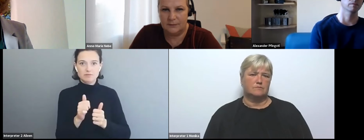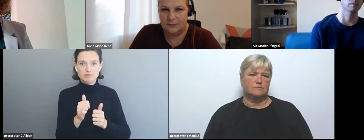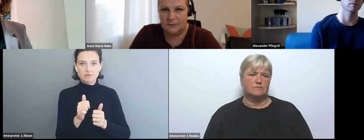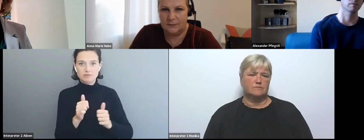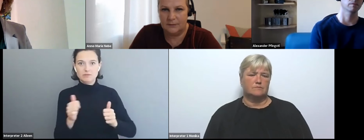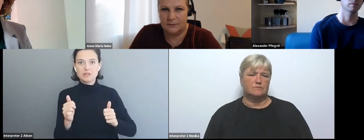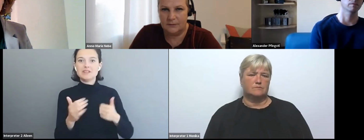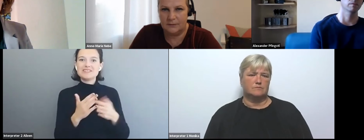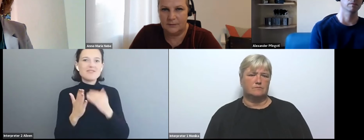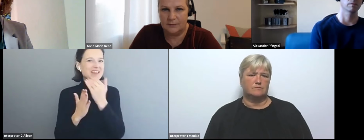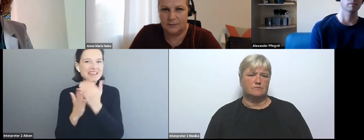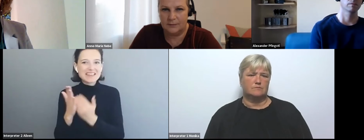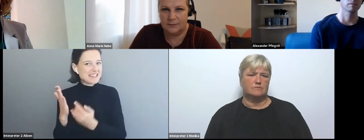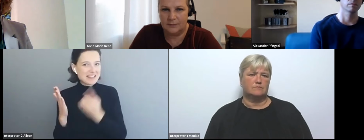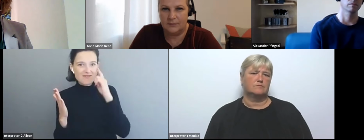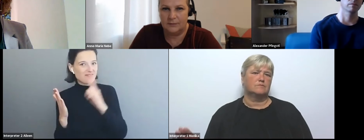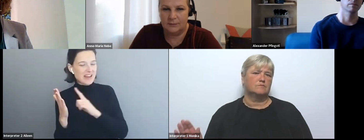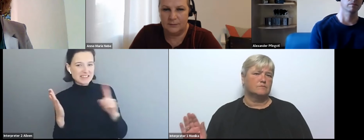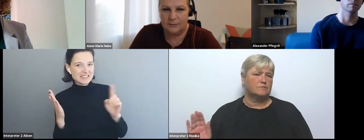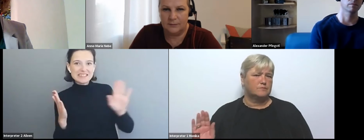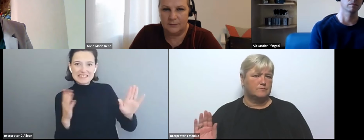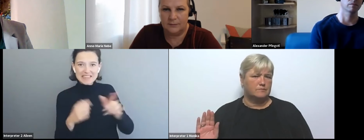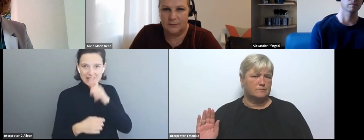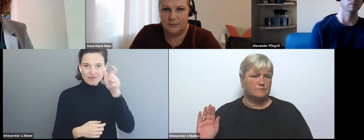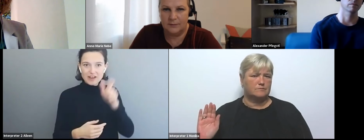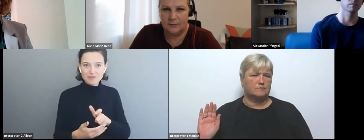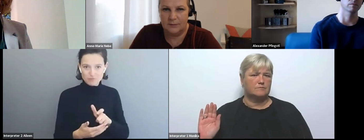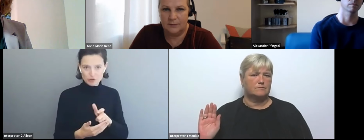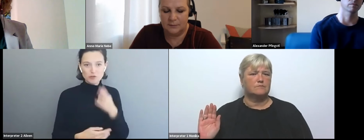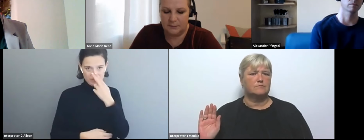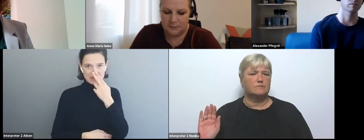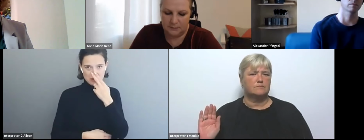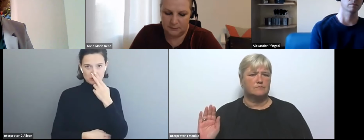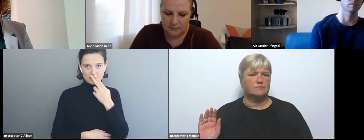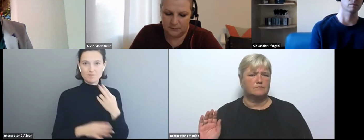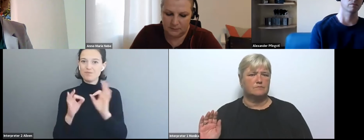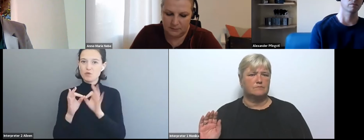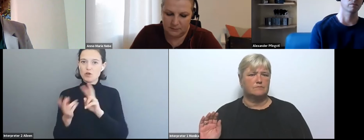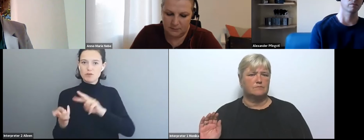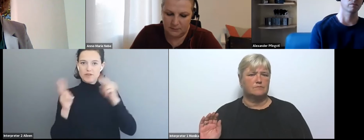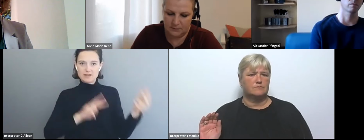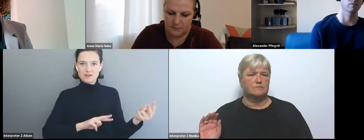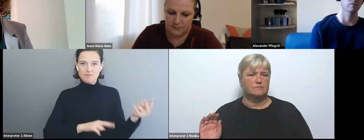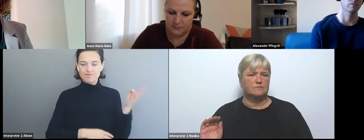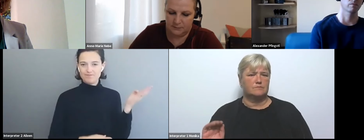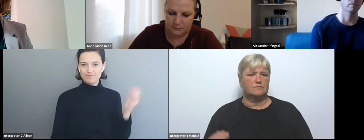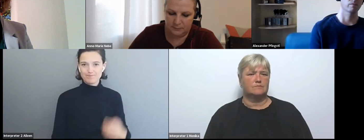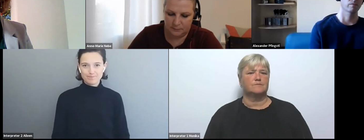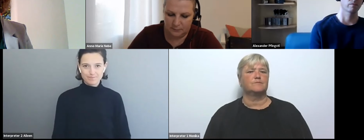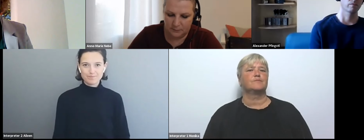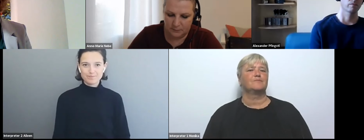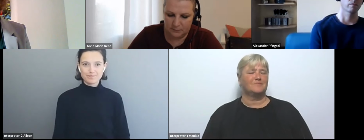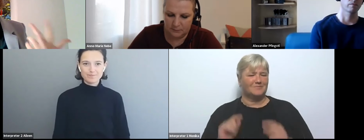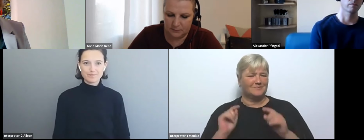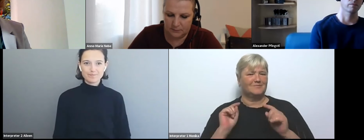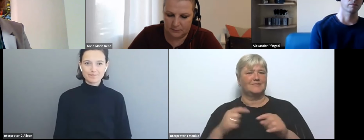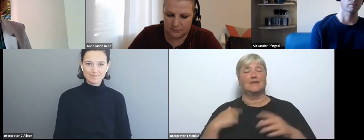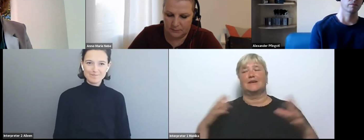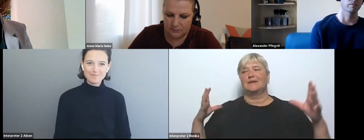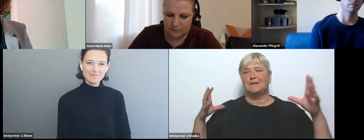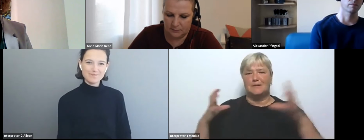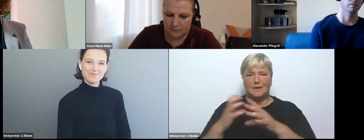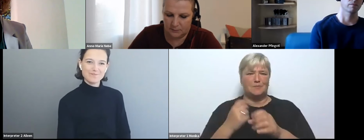gesetzlich gar nicht genau wissen, wo sind sie für verantwortlich. Und mit denen konzipieren wir jetzt gemeinsam Veranstaltungen. Und es ist